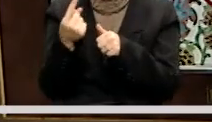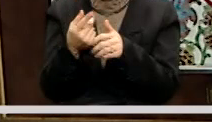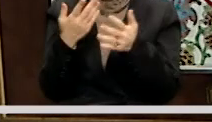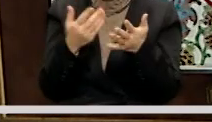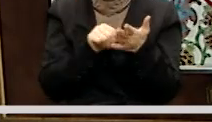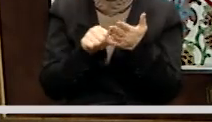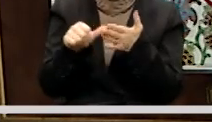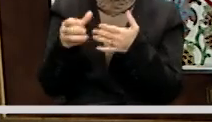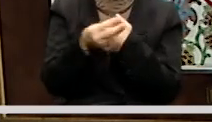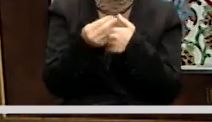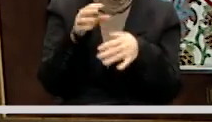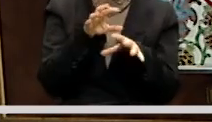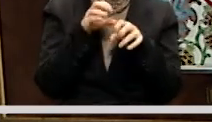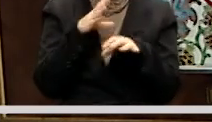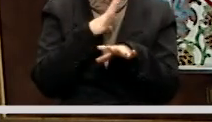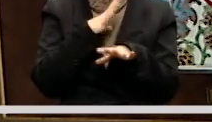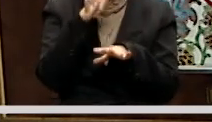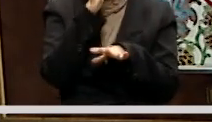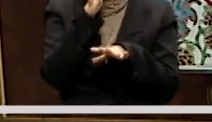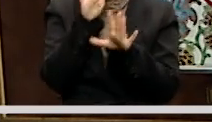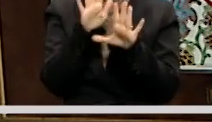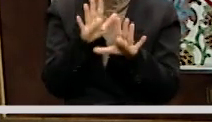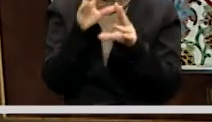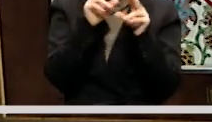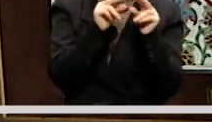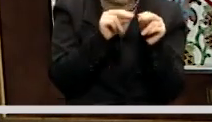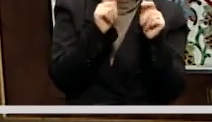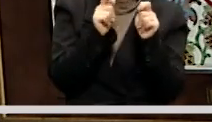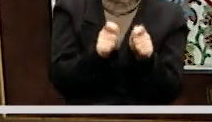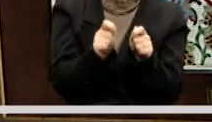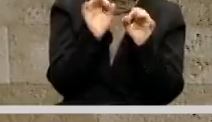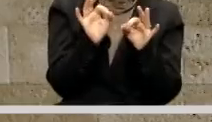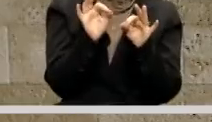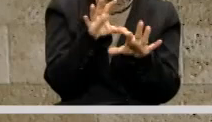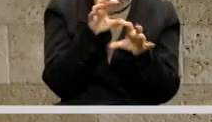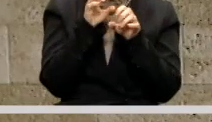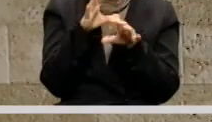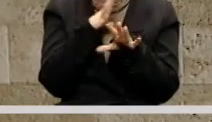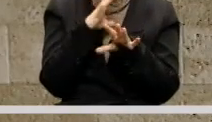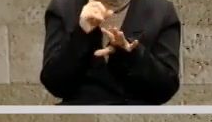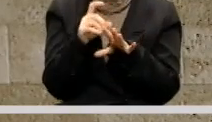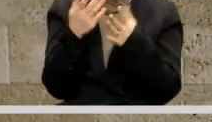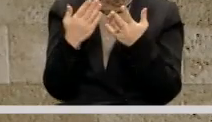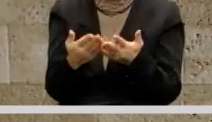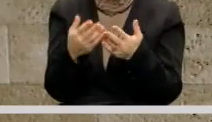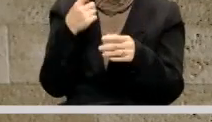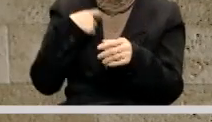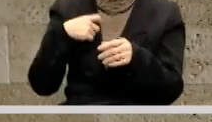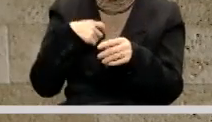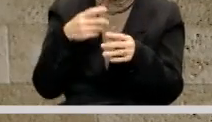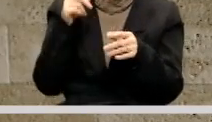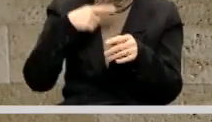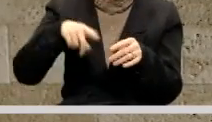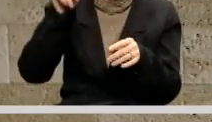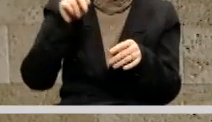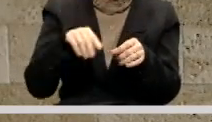aslında beslenme şeklimiz biliyoruz. Ama uykumuzu da gerçekten bu derece etkiliyor mu? Tabii ki özellikle gün içerisinde çok fazla